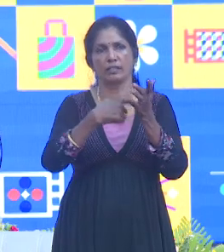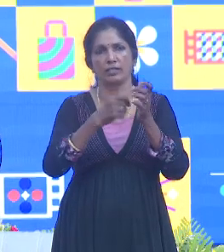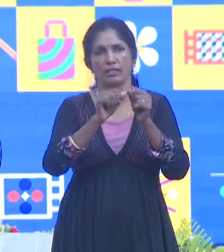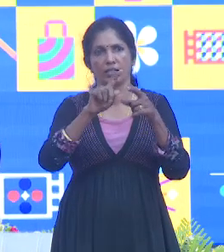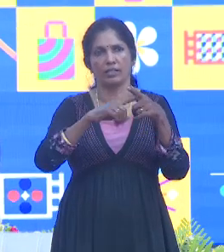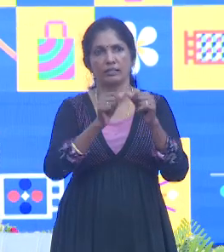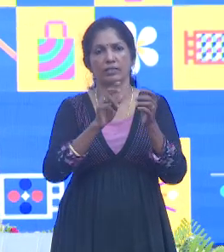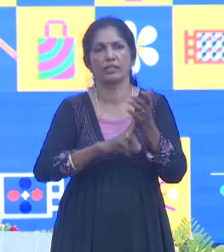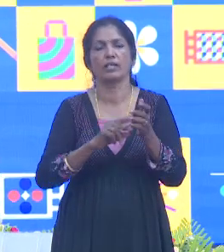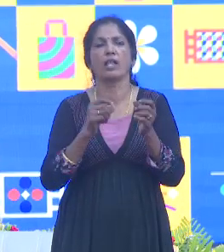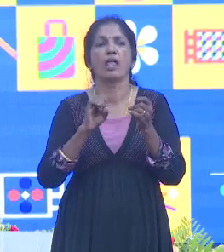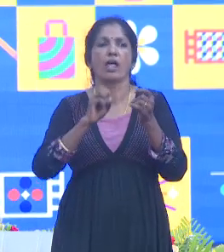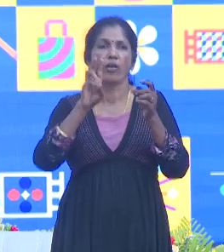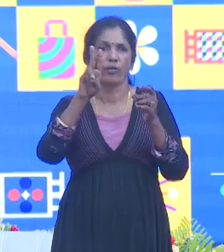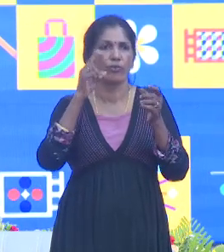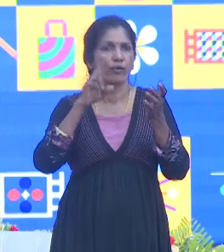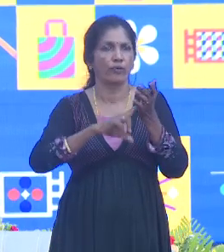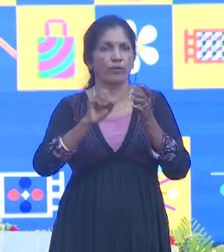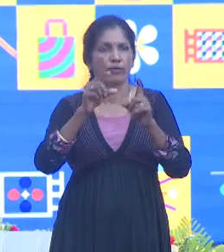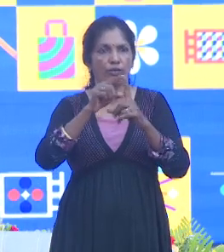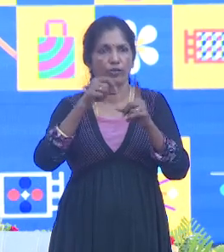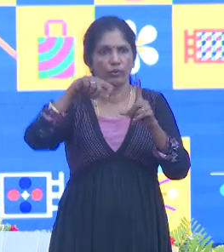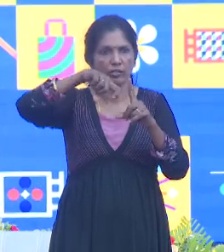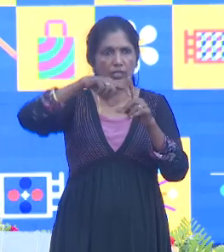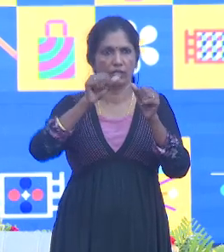ശ്രീ വിനോദ് കെ അഗർവാൾ